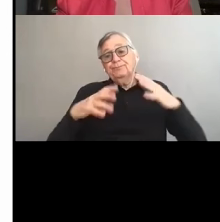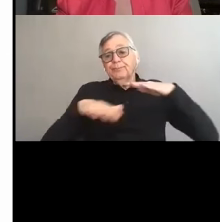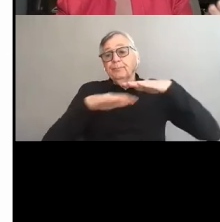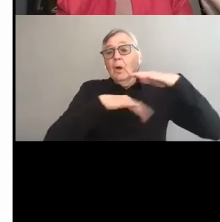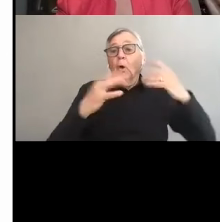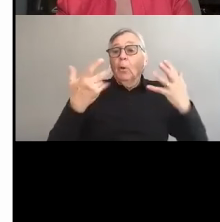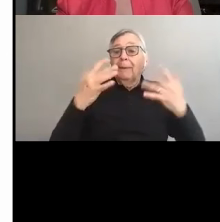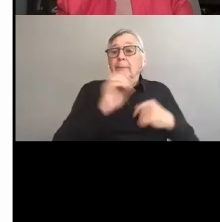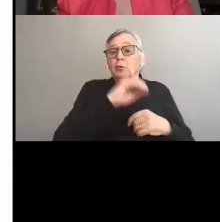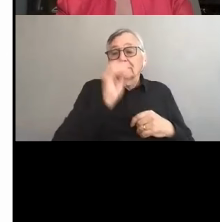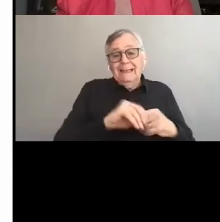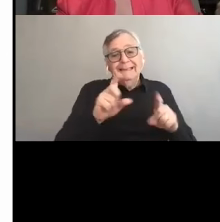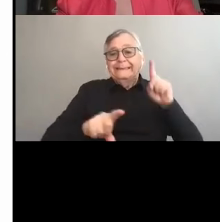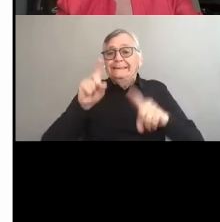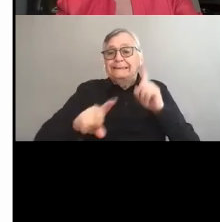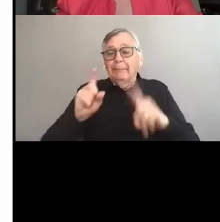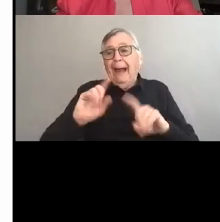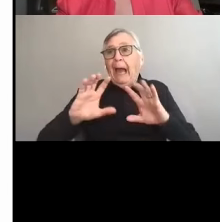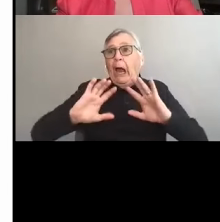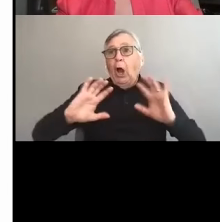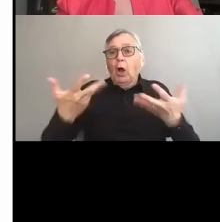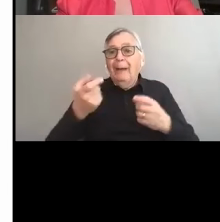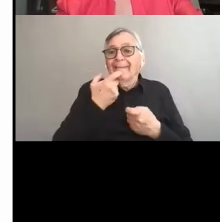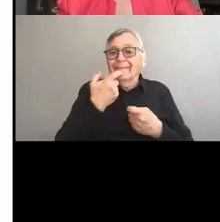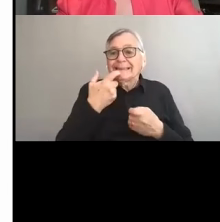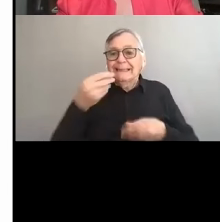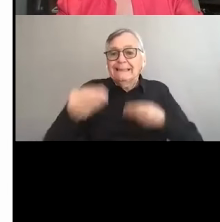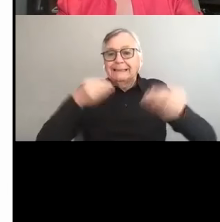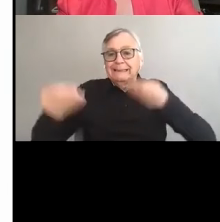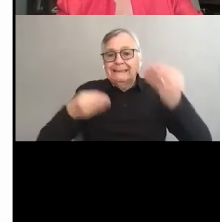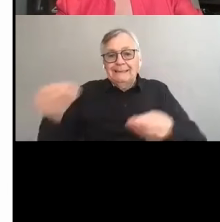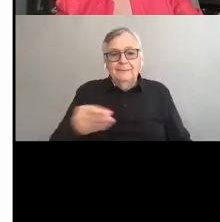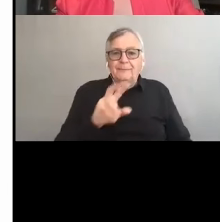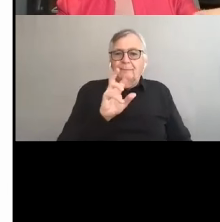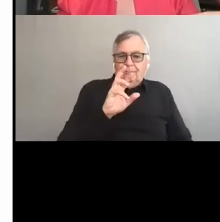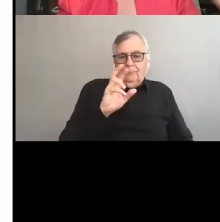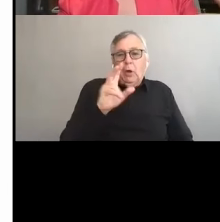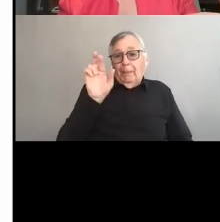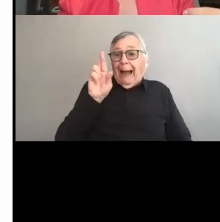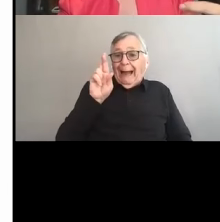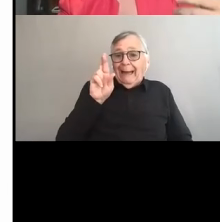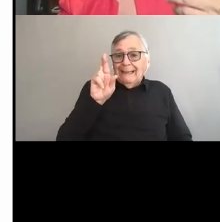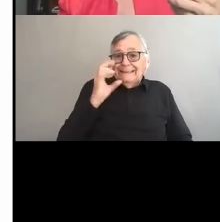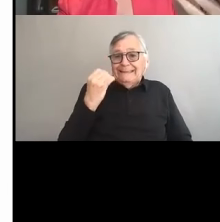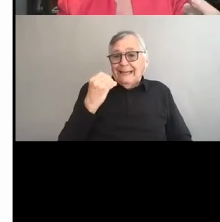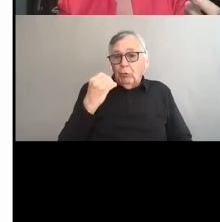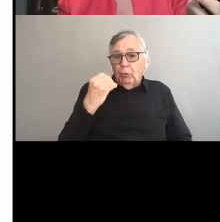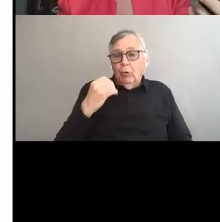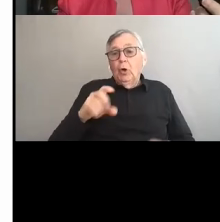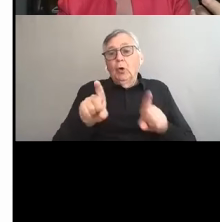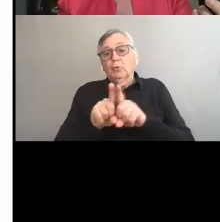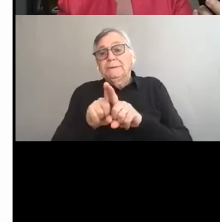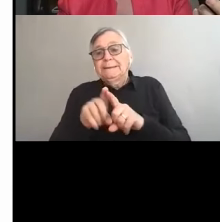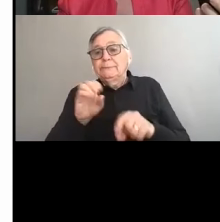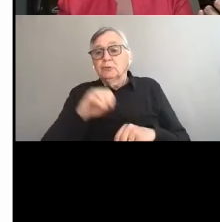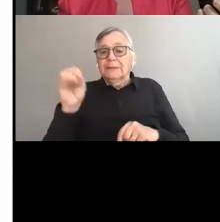d'une part de la contagiosité, de la transmissibilité, donc du R0, et puis du pourcentage